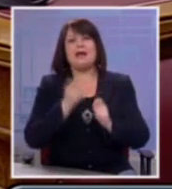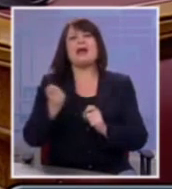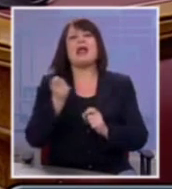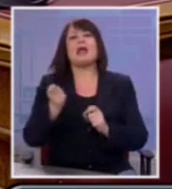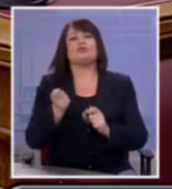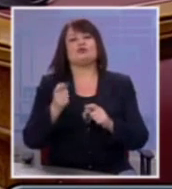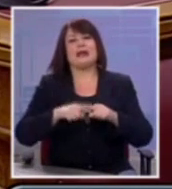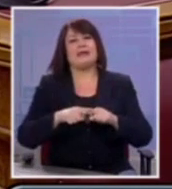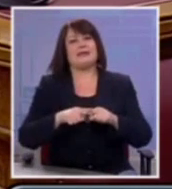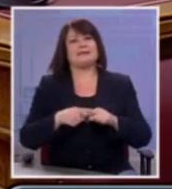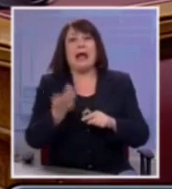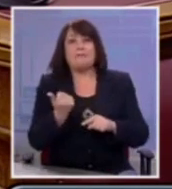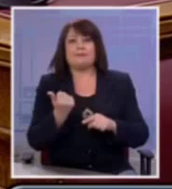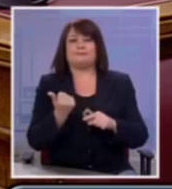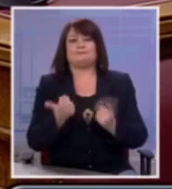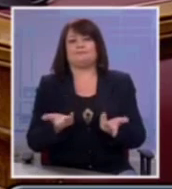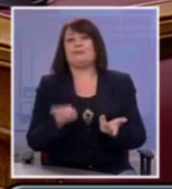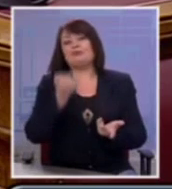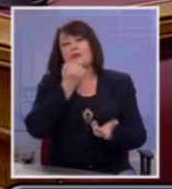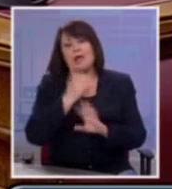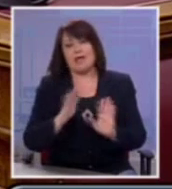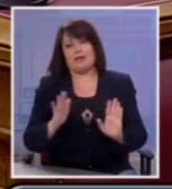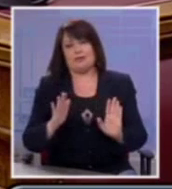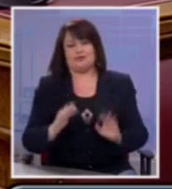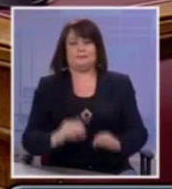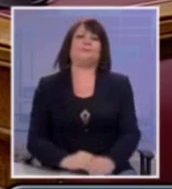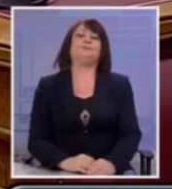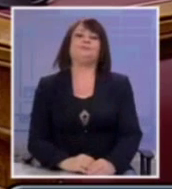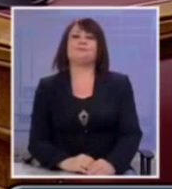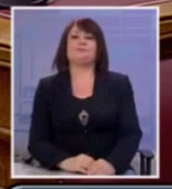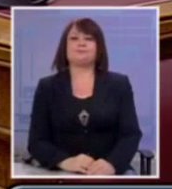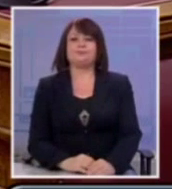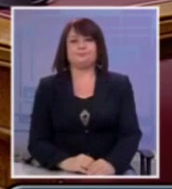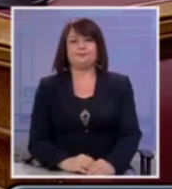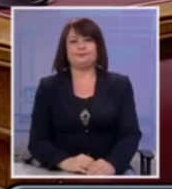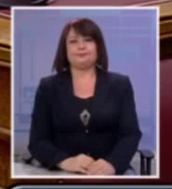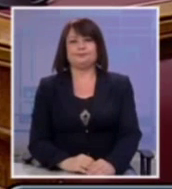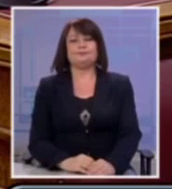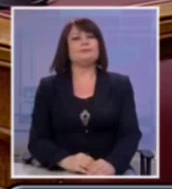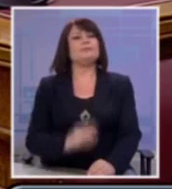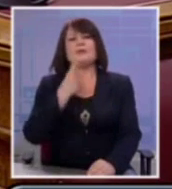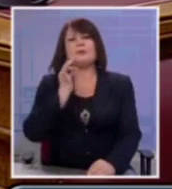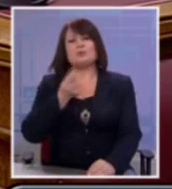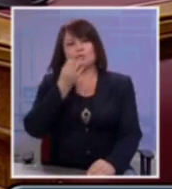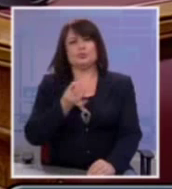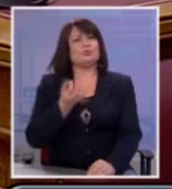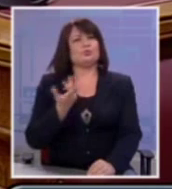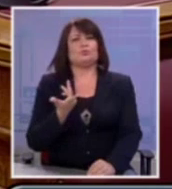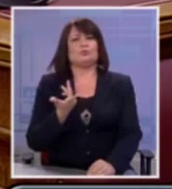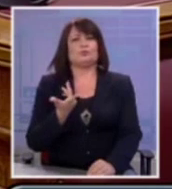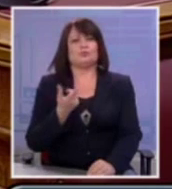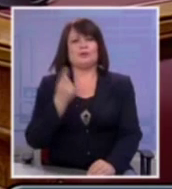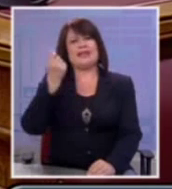του χρέους της στο πρόγραμμα αυτό. Και το λέω αυτό και